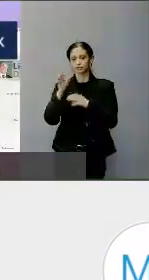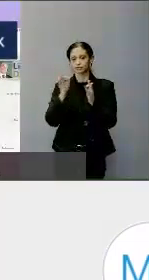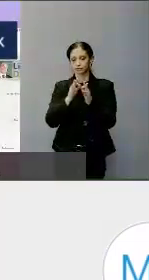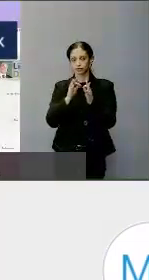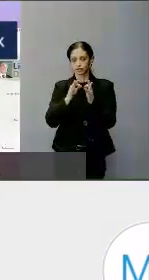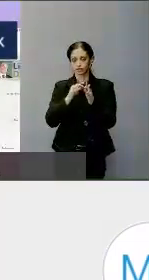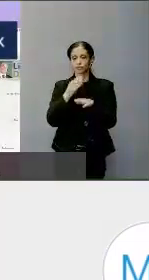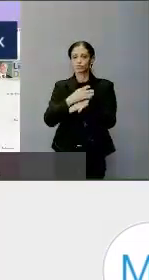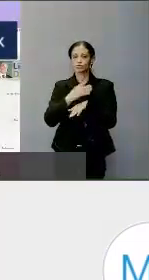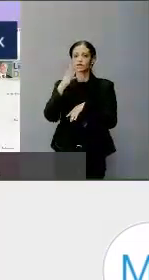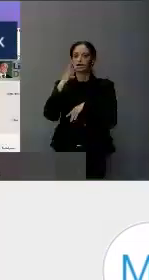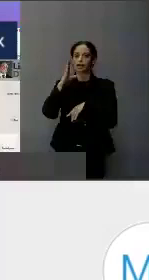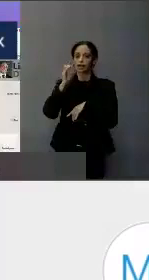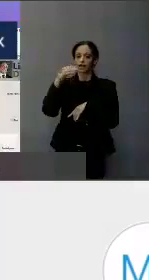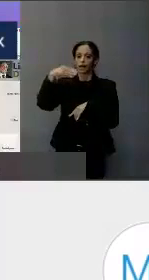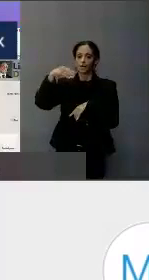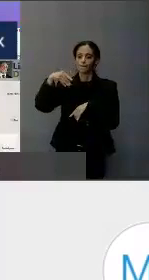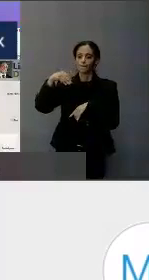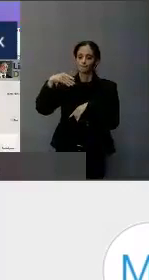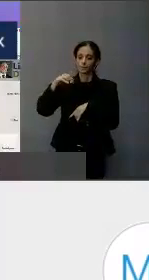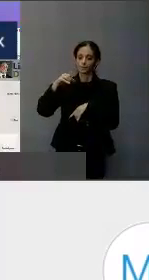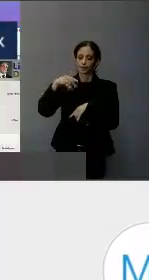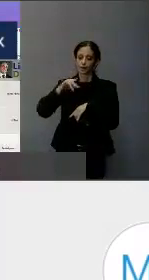consigliere il campanello